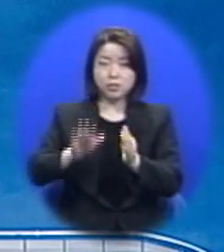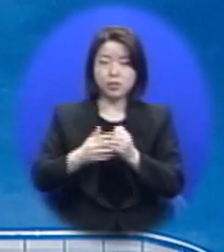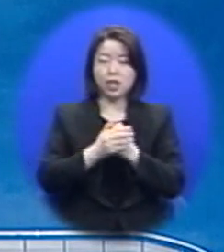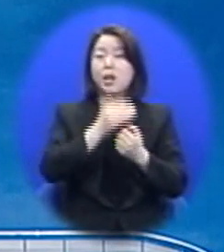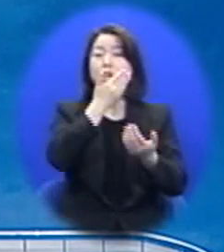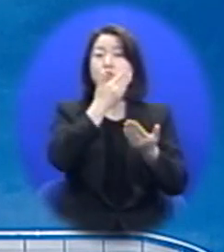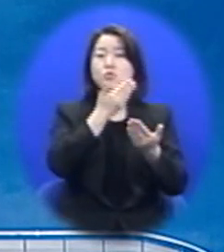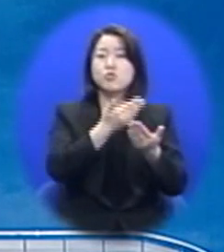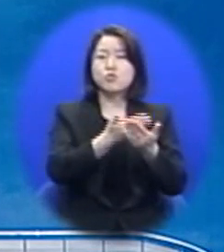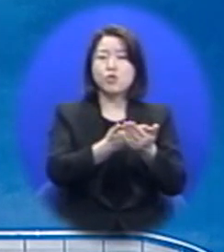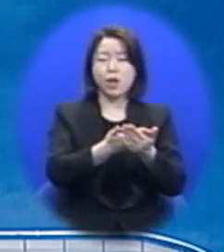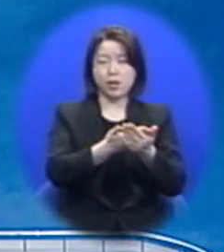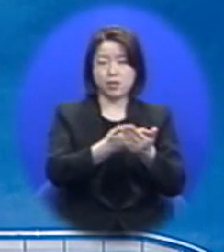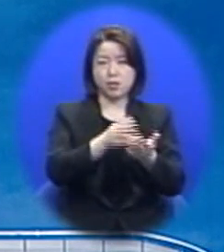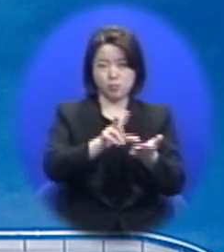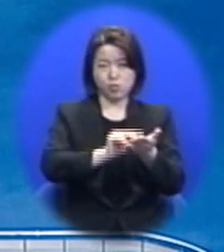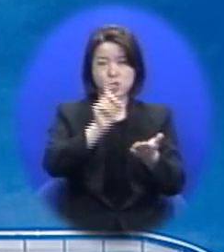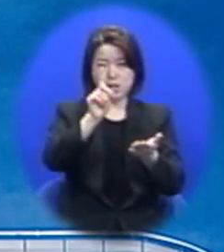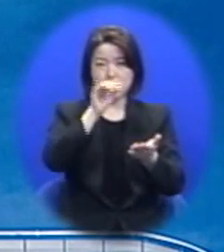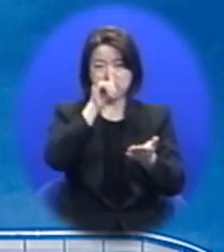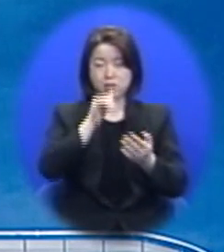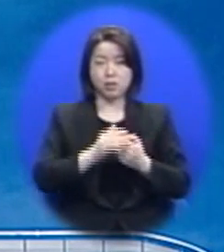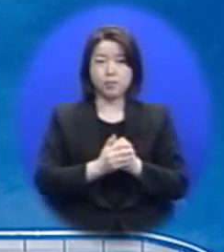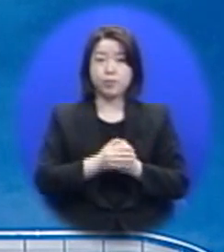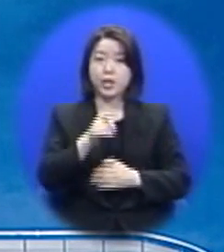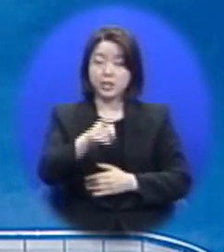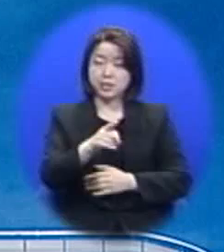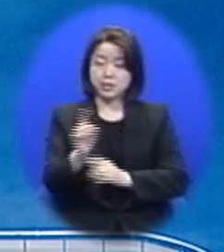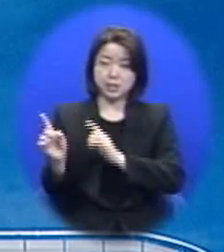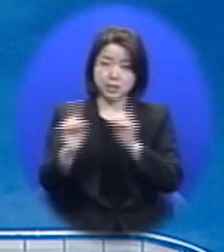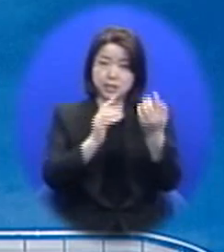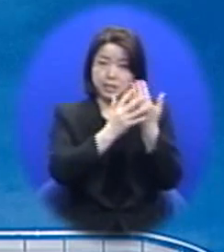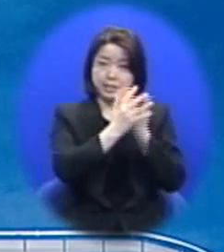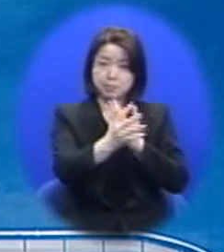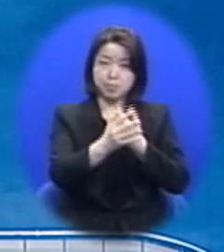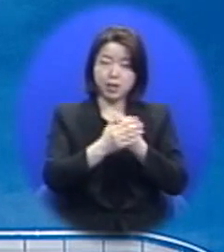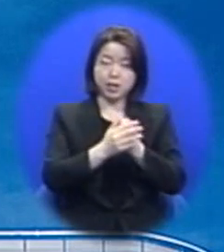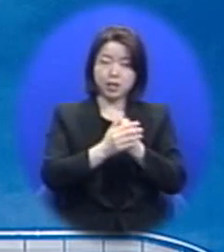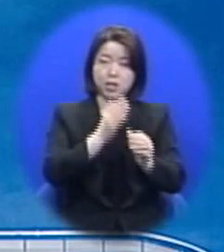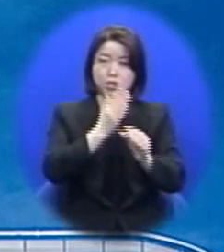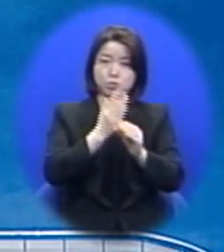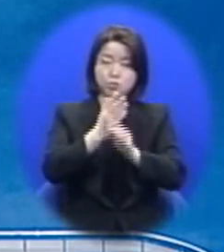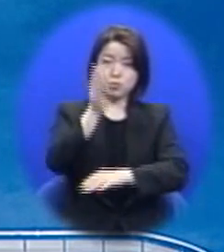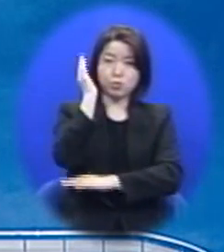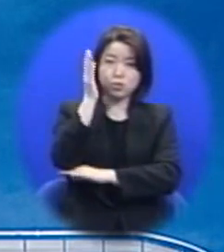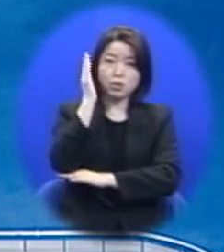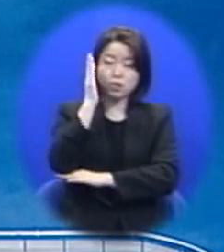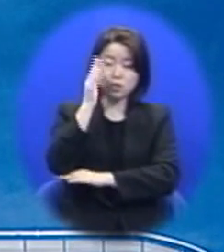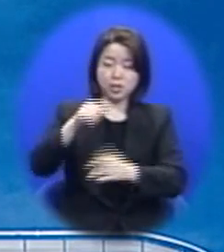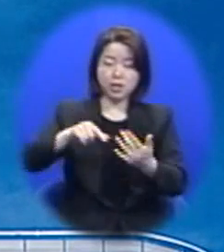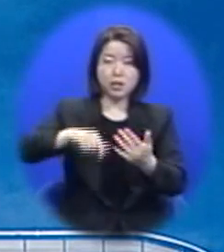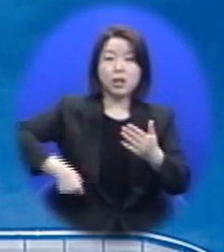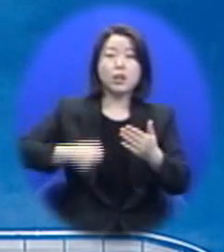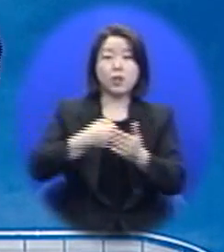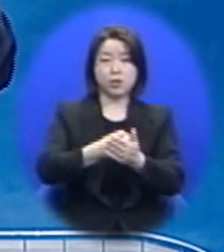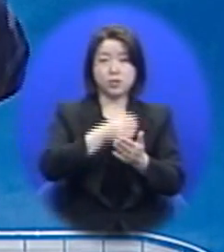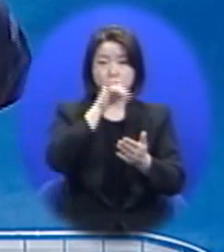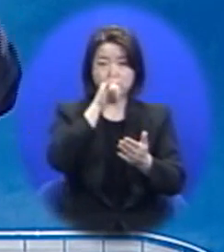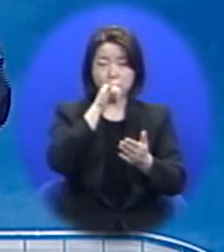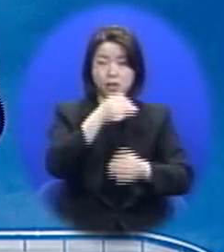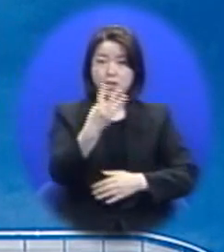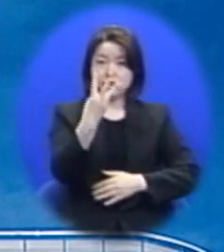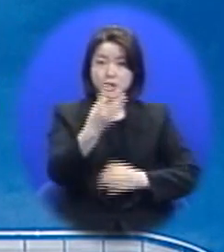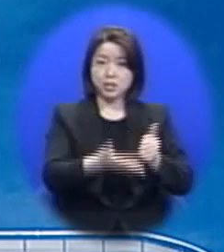중요한 안건이 하나 생겼습니다. 그 집회의 주 강사, 설교자를 선정하는 일입니다. 세 분이